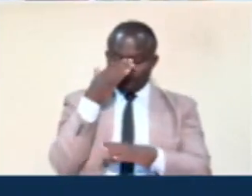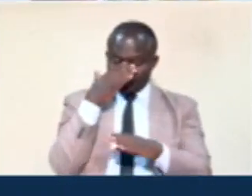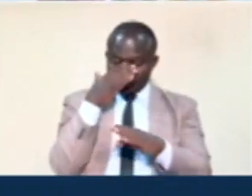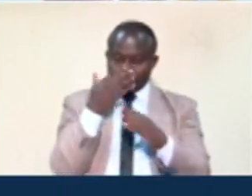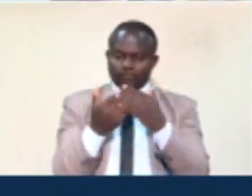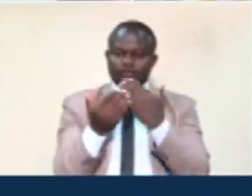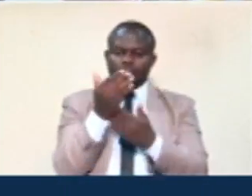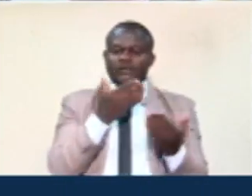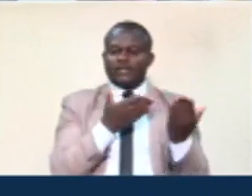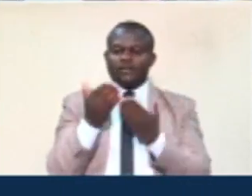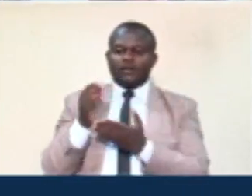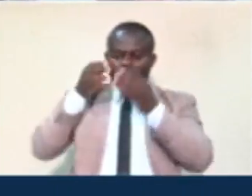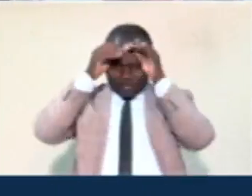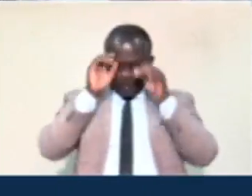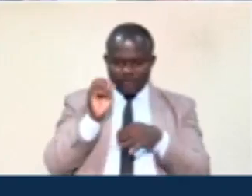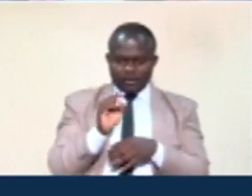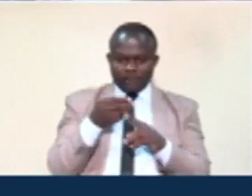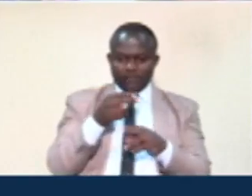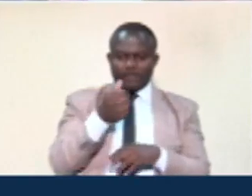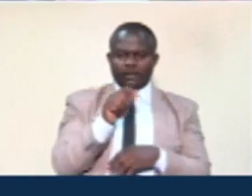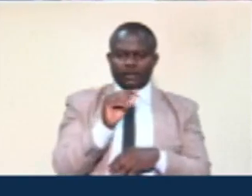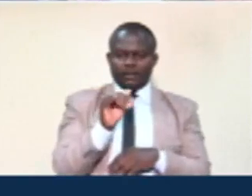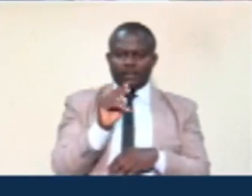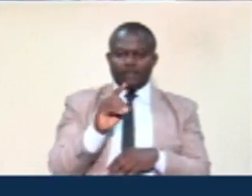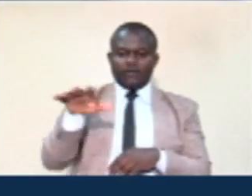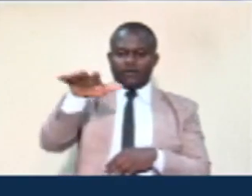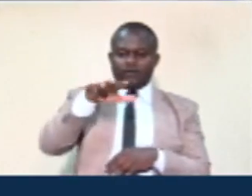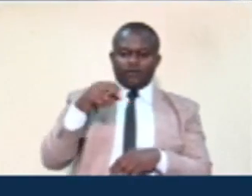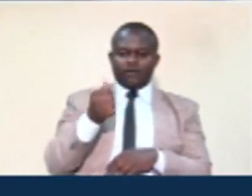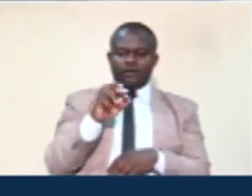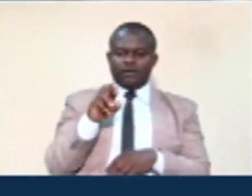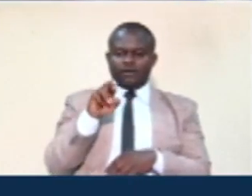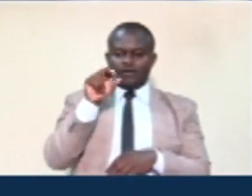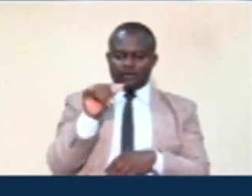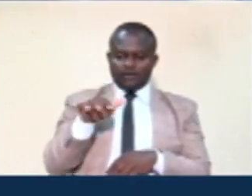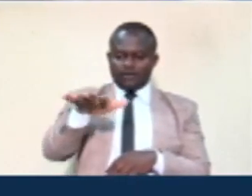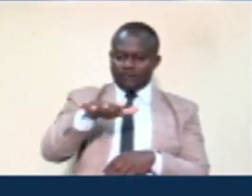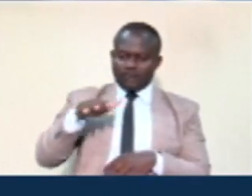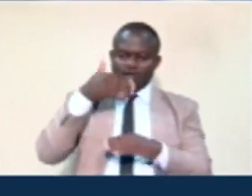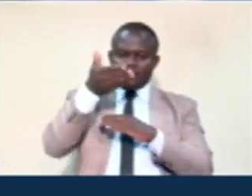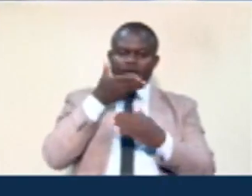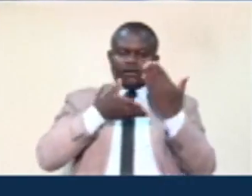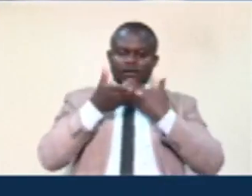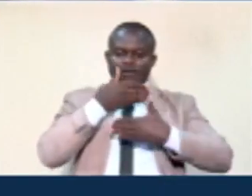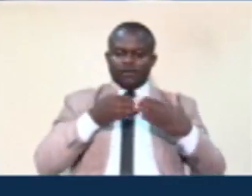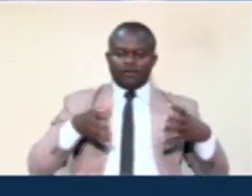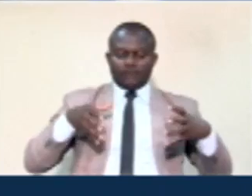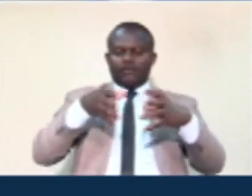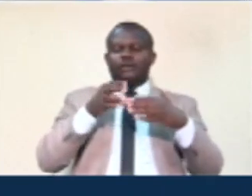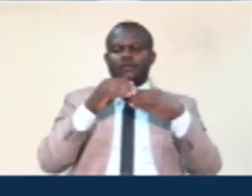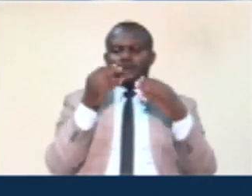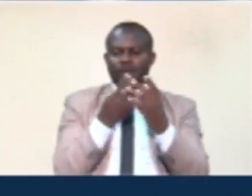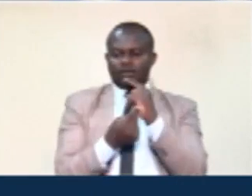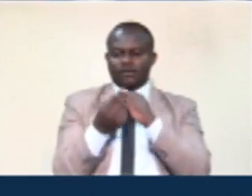Zambia Hakainde Hichilema ku kibuga mpuzamahanga cy'indege cya Harimawanga Ngumbula. Nyuma y'ibiganiro byahuje abayobozi